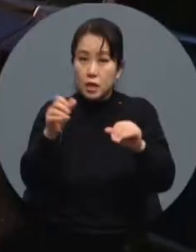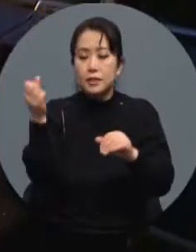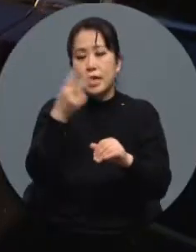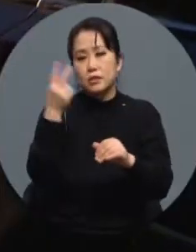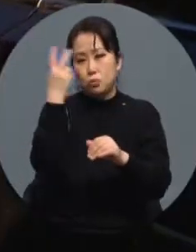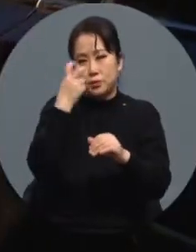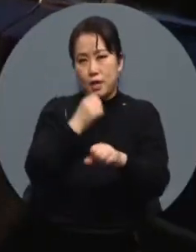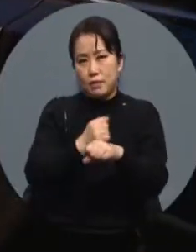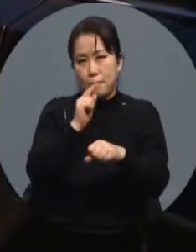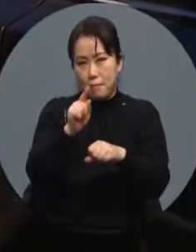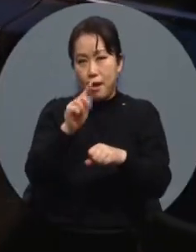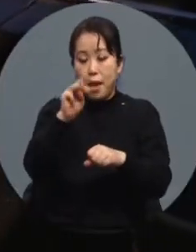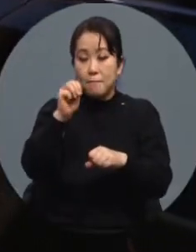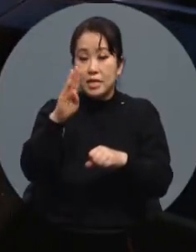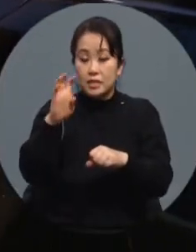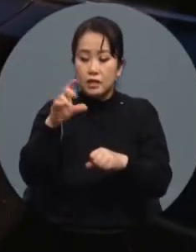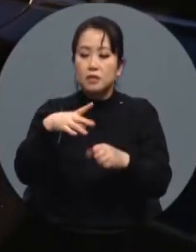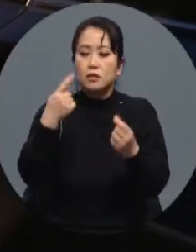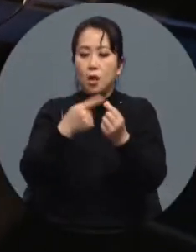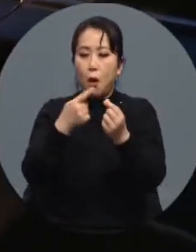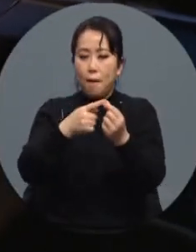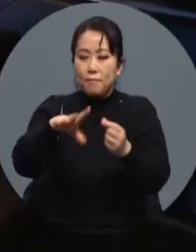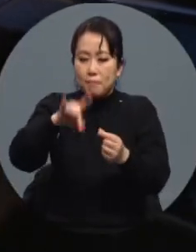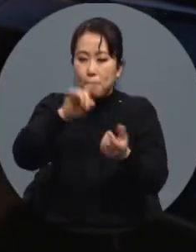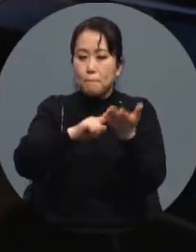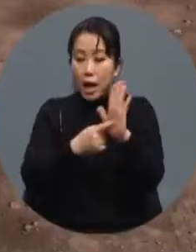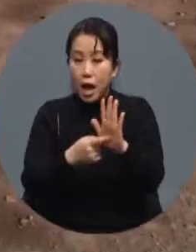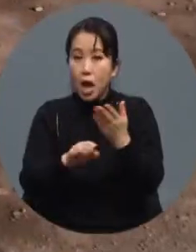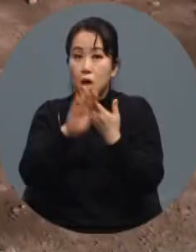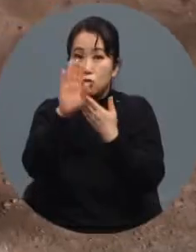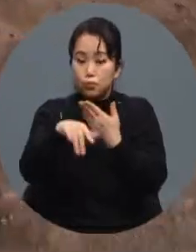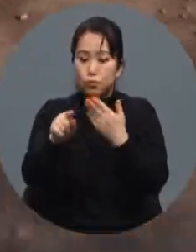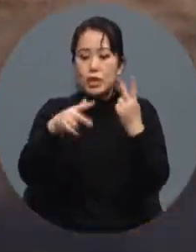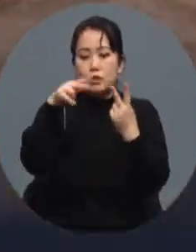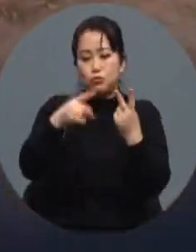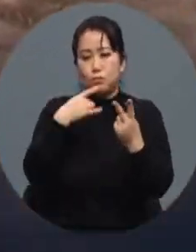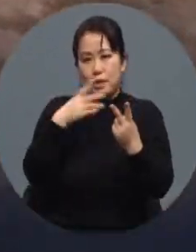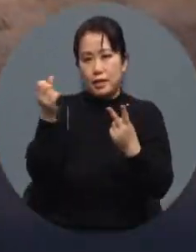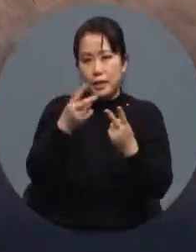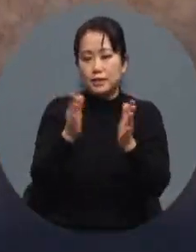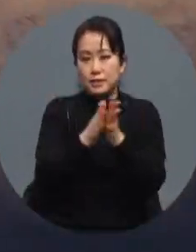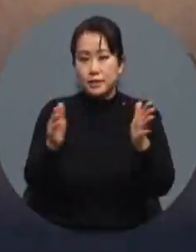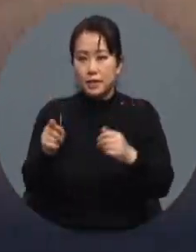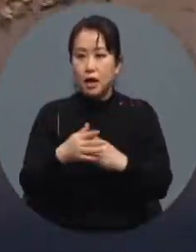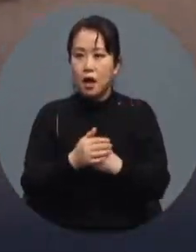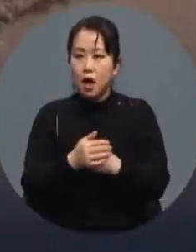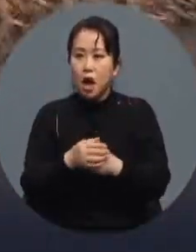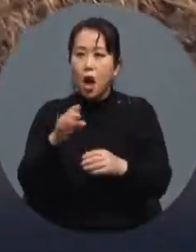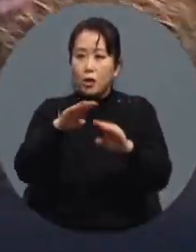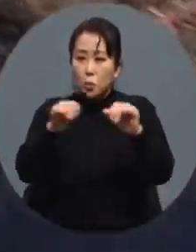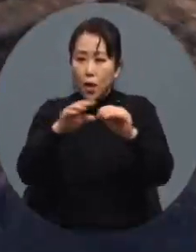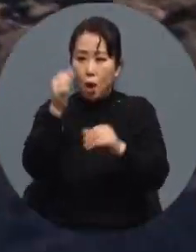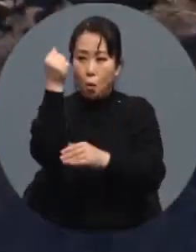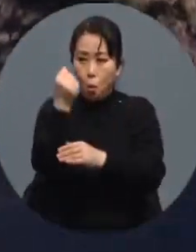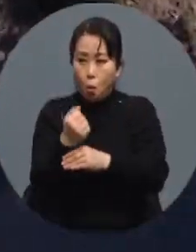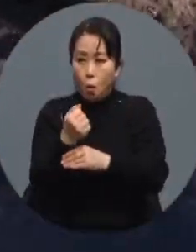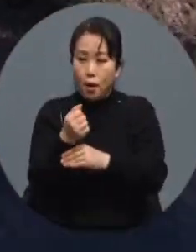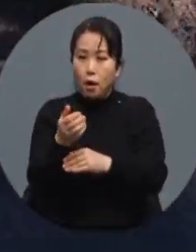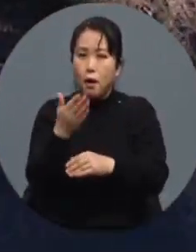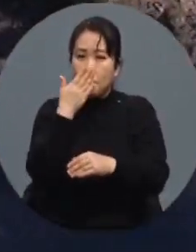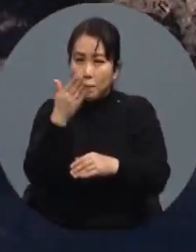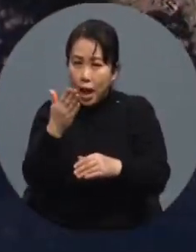MBC의 첫 보도가 나간 지 2주 만입니다. 토양 오염 개연성이 있는 곳에 대해서 과거 위성 사진 등을